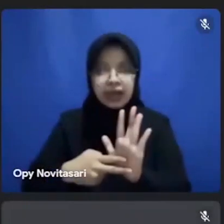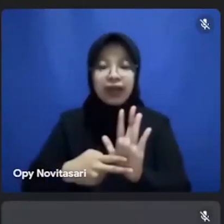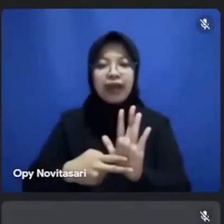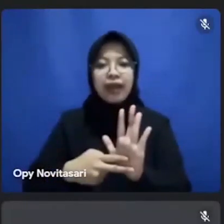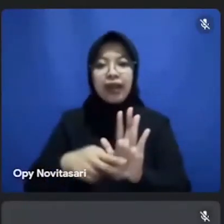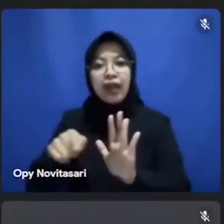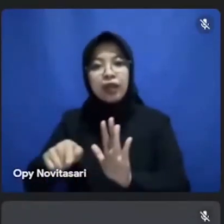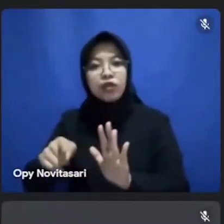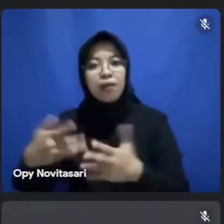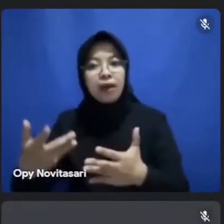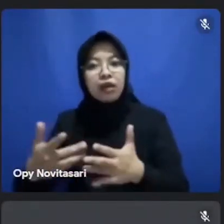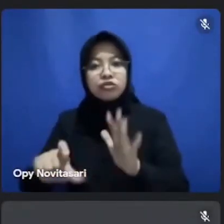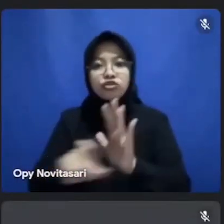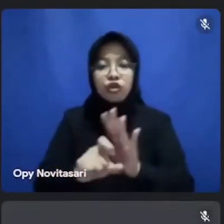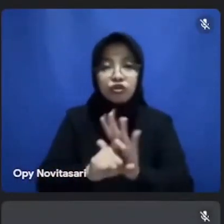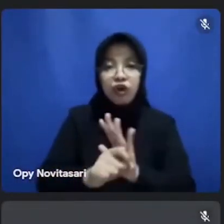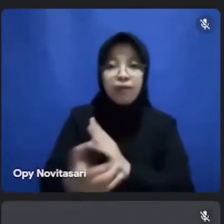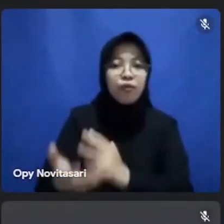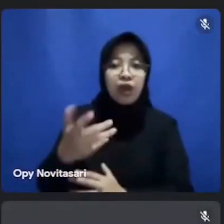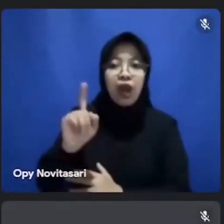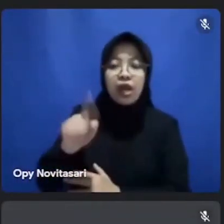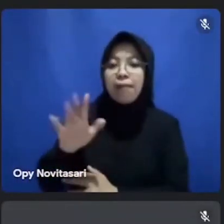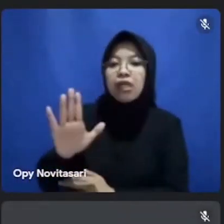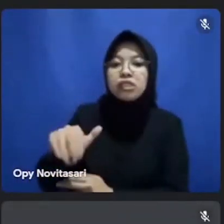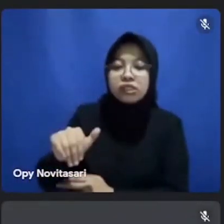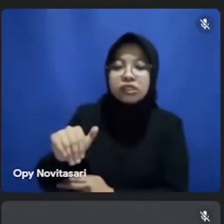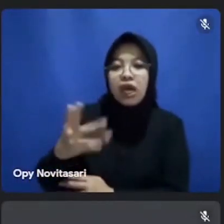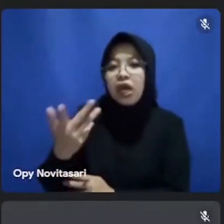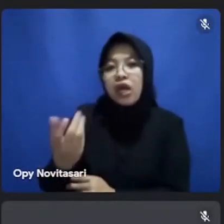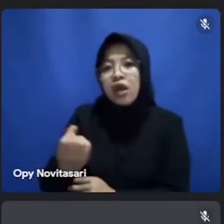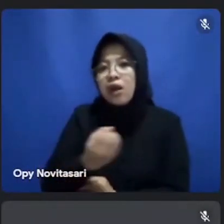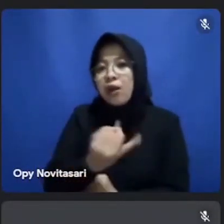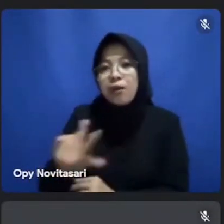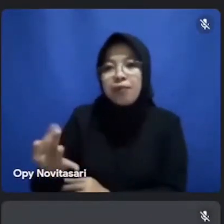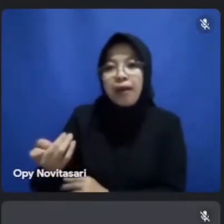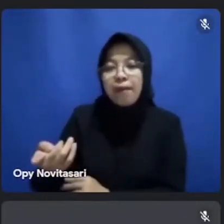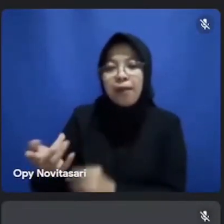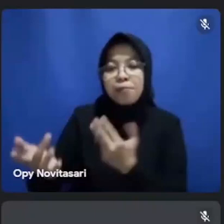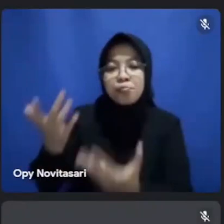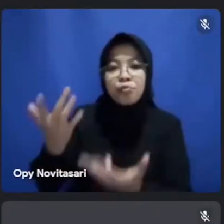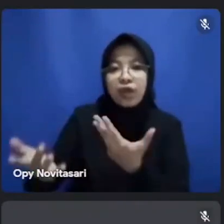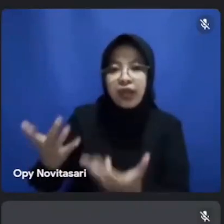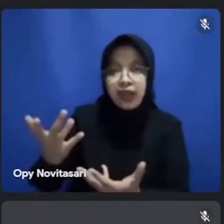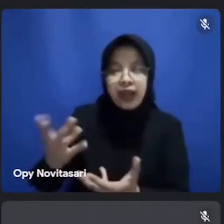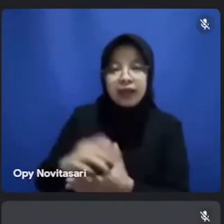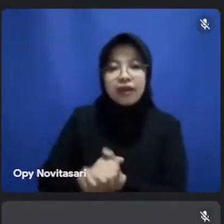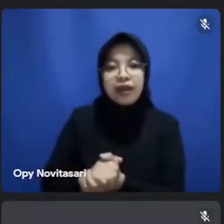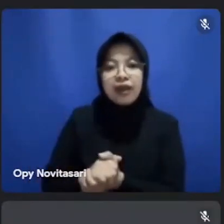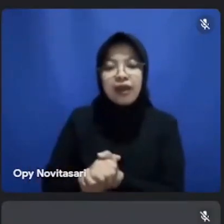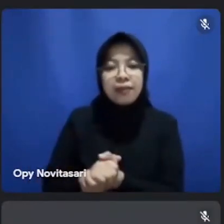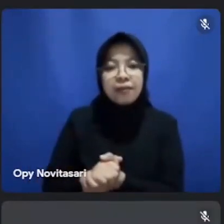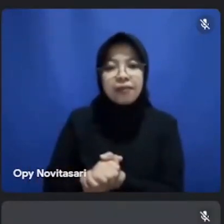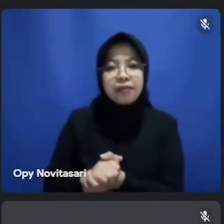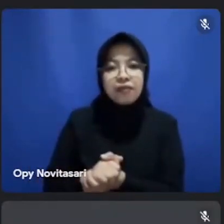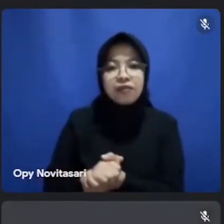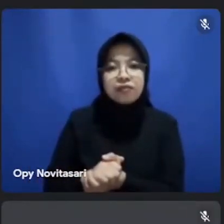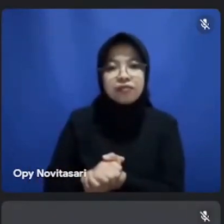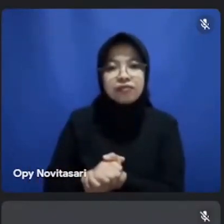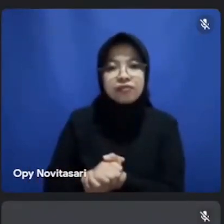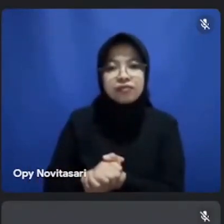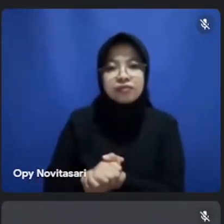eh meskipun dia masih ada pada pada eh apa istilahnya pada